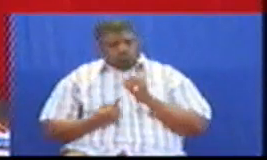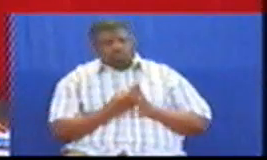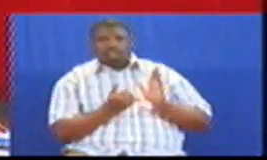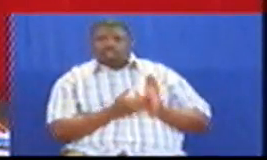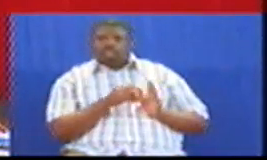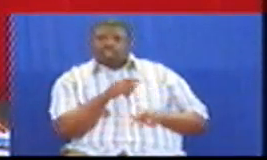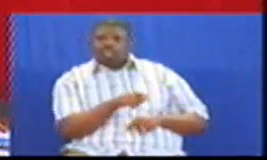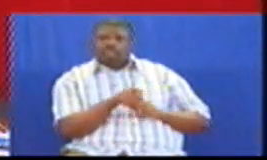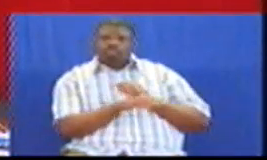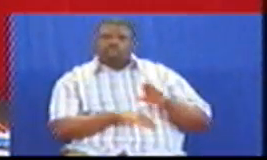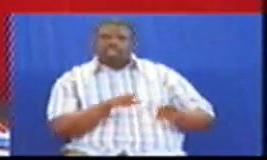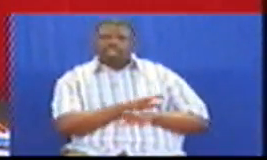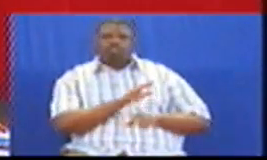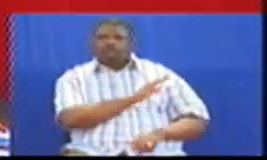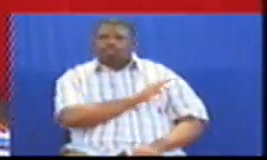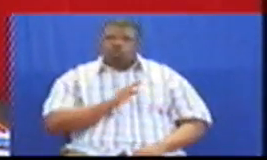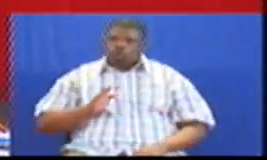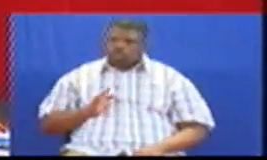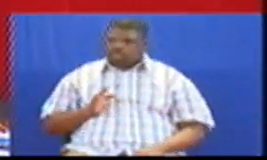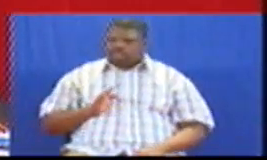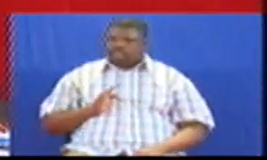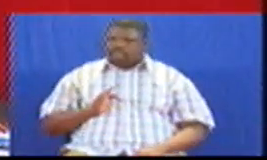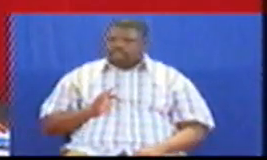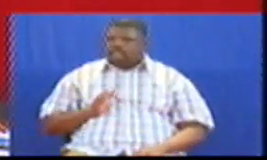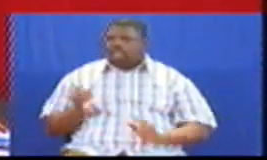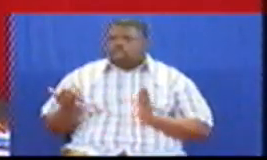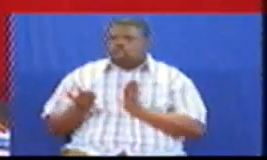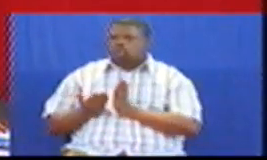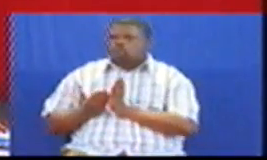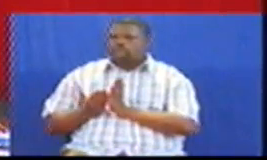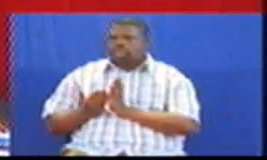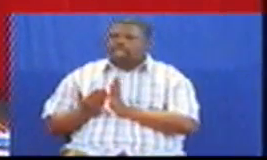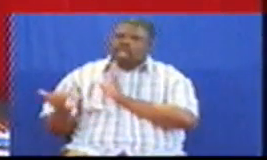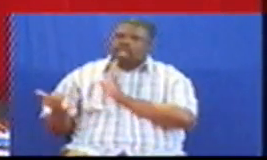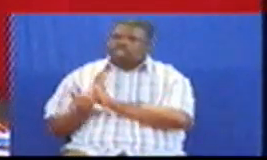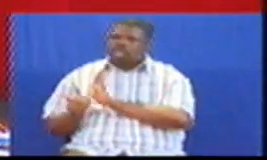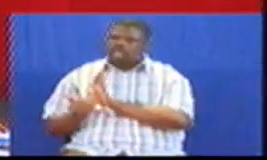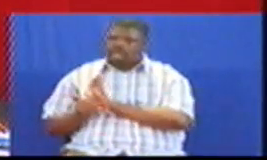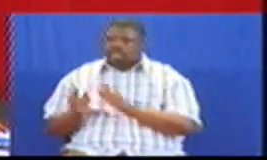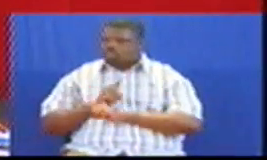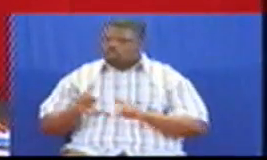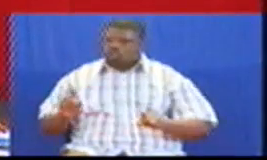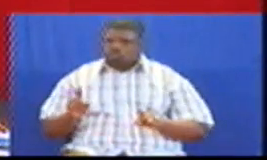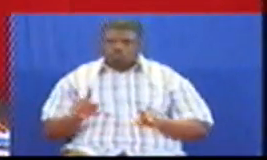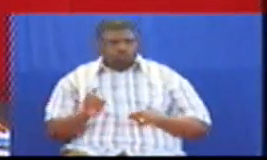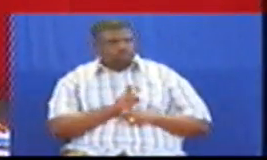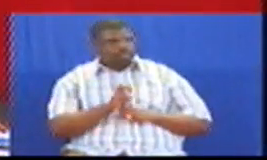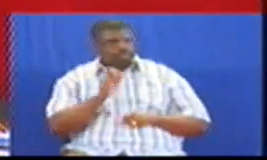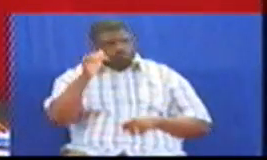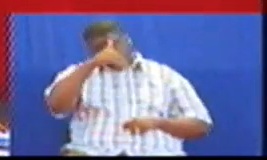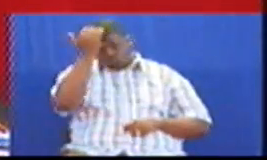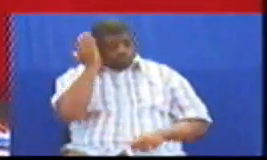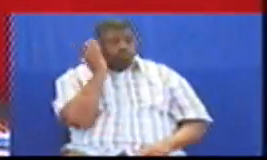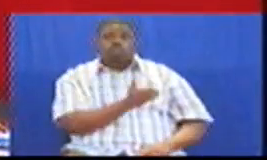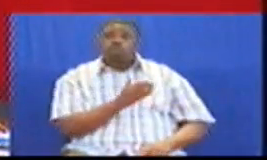ni mwenyekiti wa bodi ya law school, na sio msimamizi wa chuo moja kwa moja. Kwa hiyo msimamizi